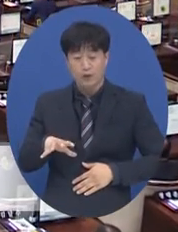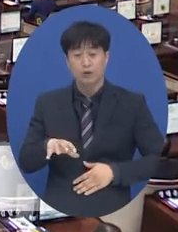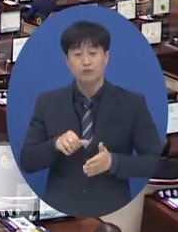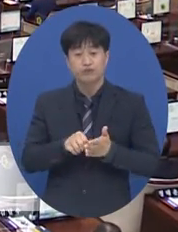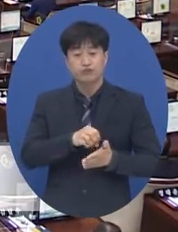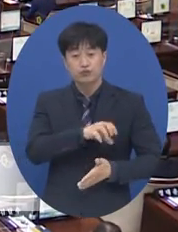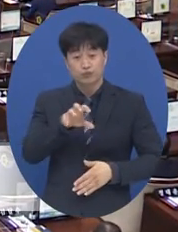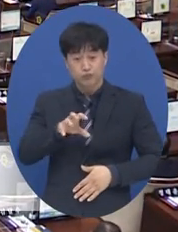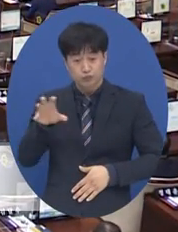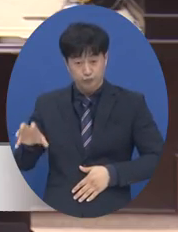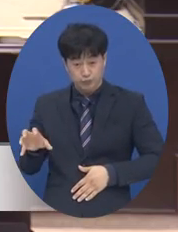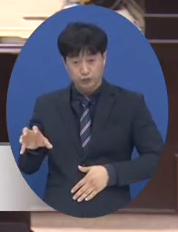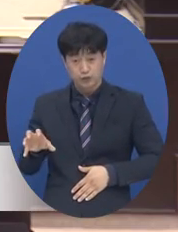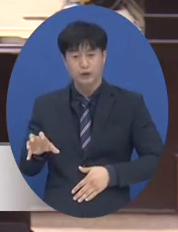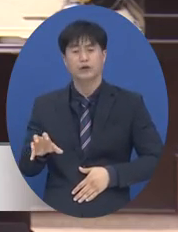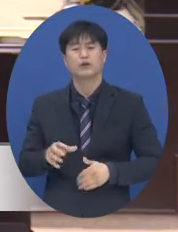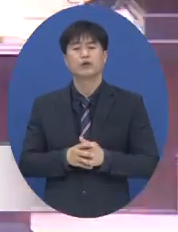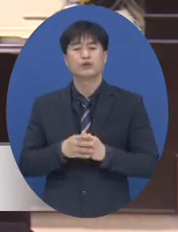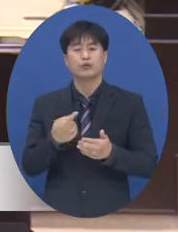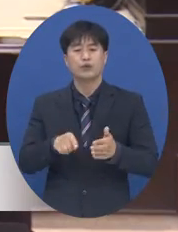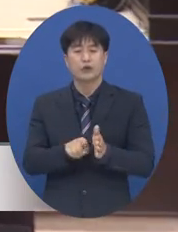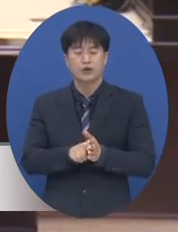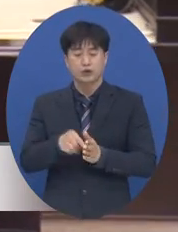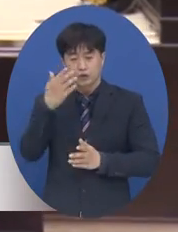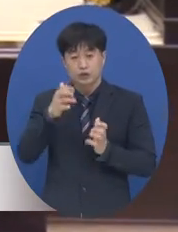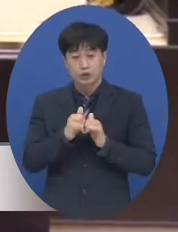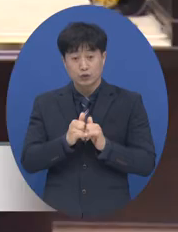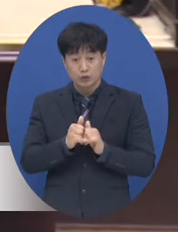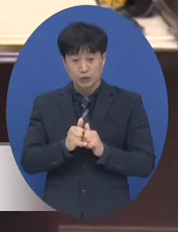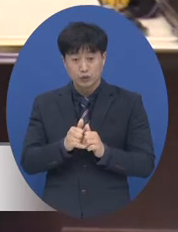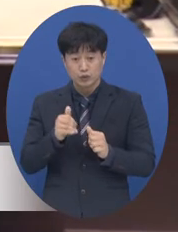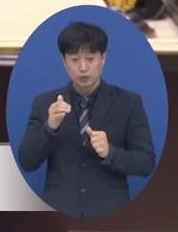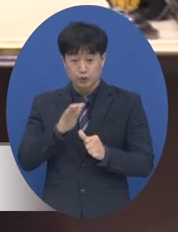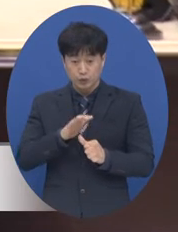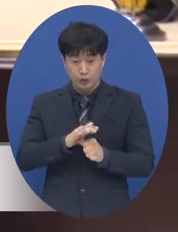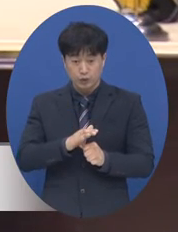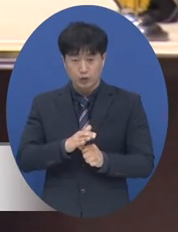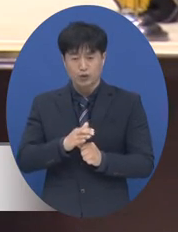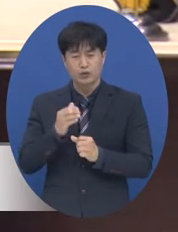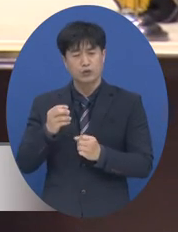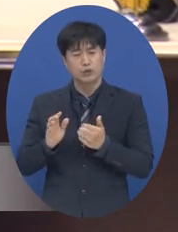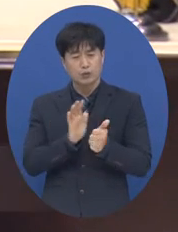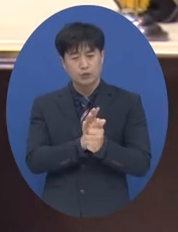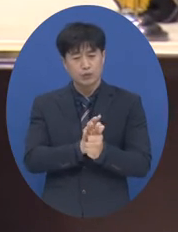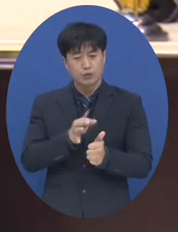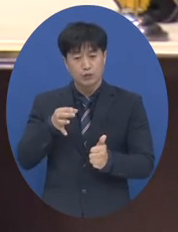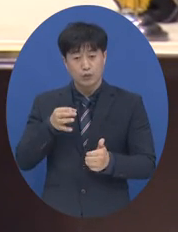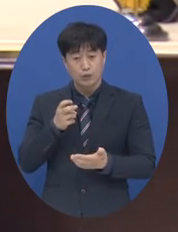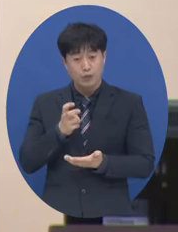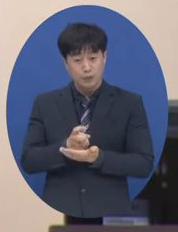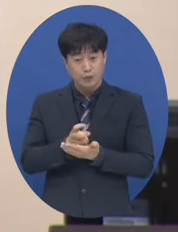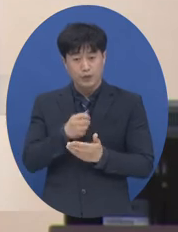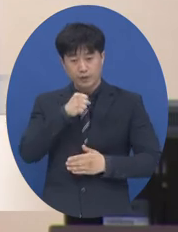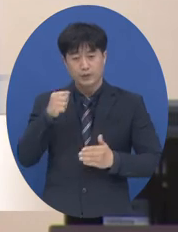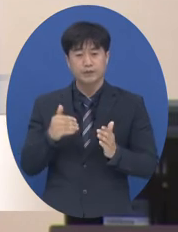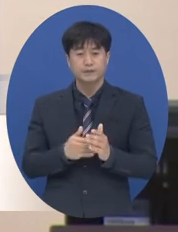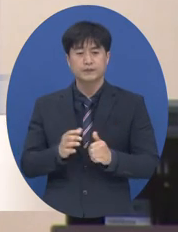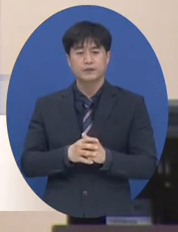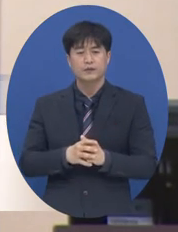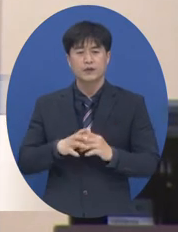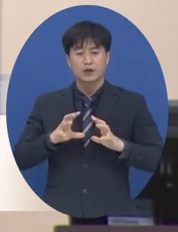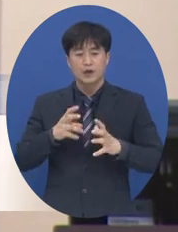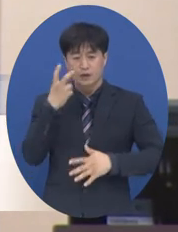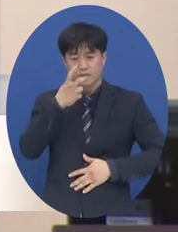지원 조례안, 경기도 학교 밖 청소년 교육재난지원금 지원 조례안 등도 통과됐습니다.